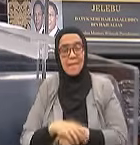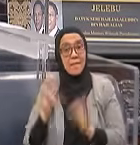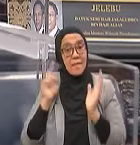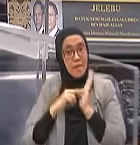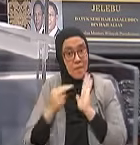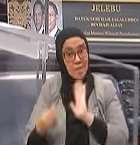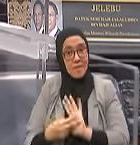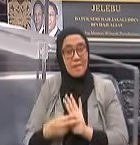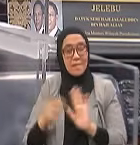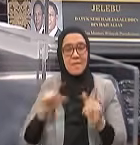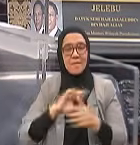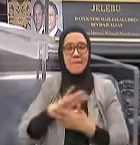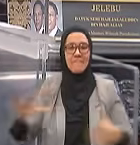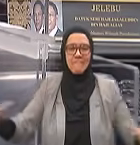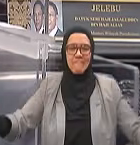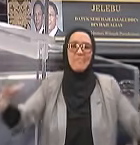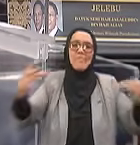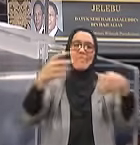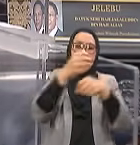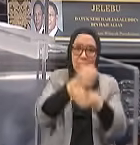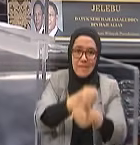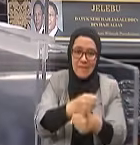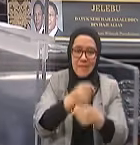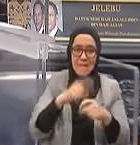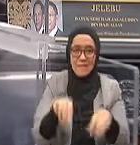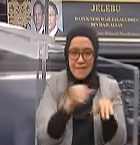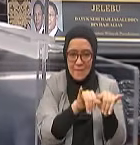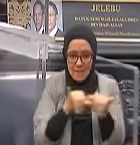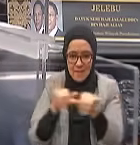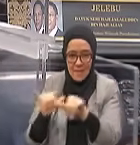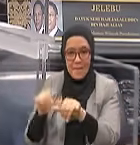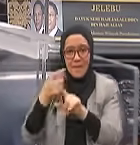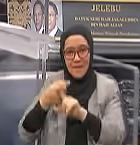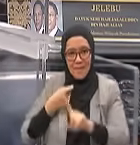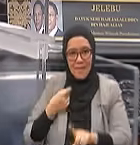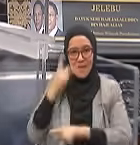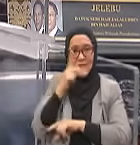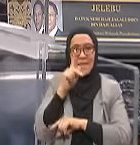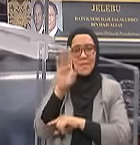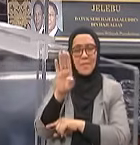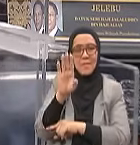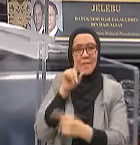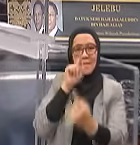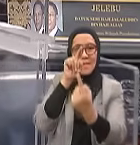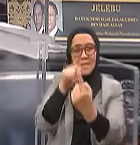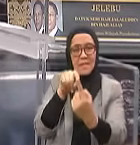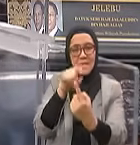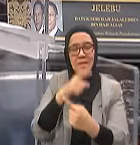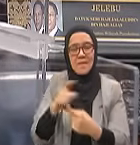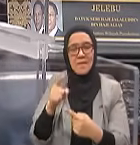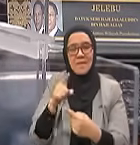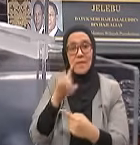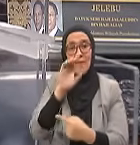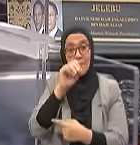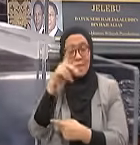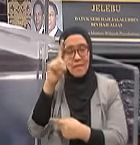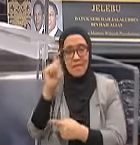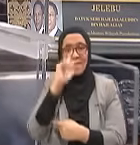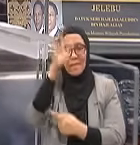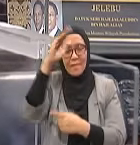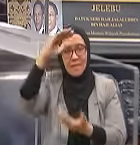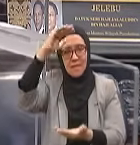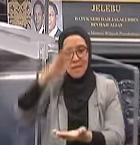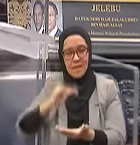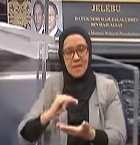secara kesimpulannya jarak daripada Kotabaru ke persimpangan autec ia akan dikurangkan daripada